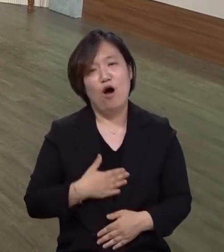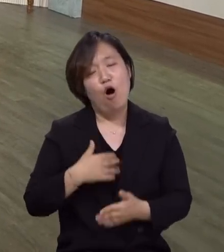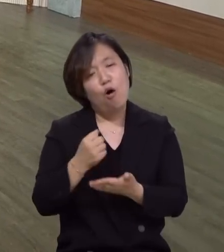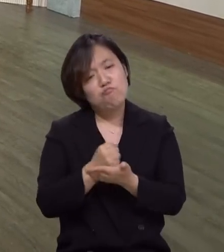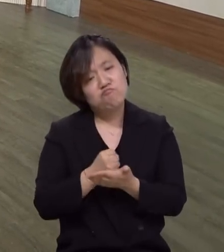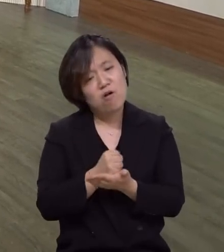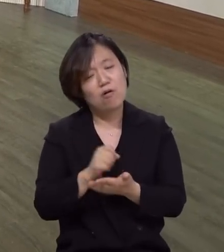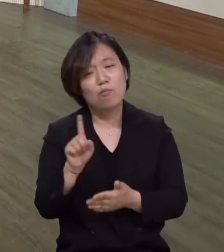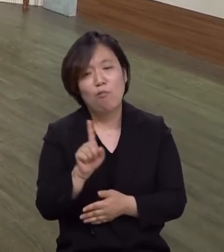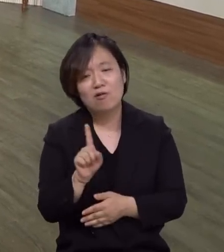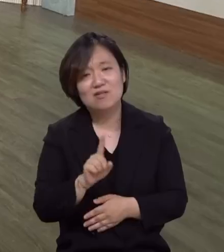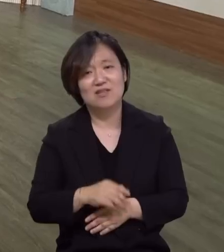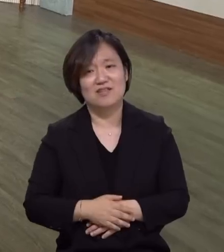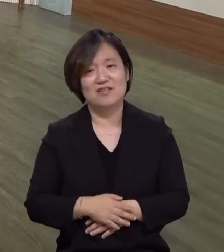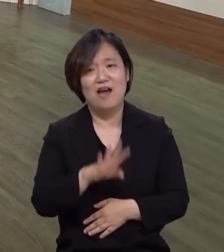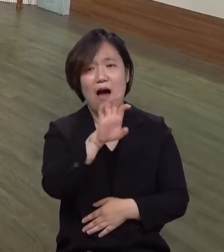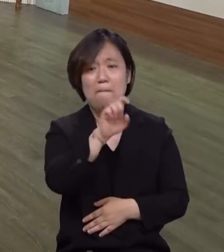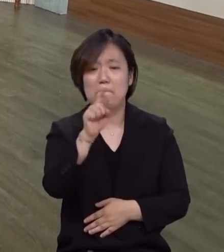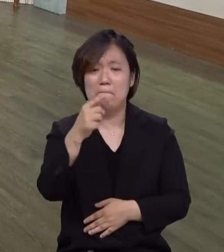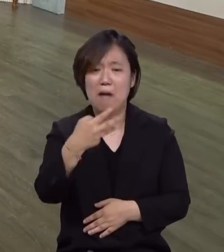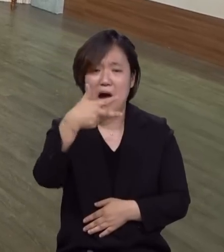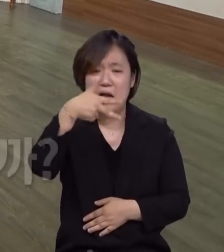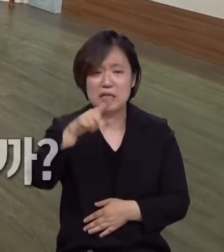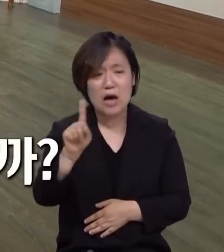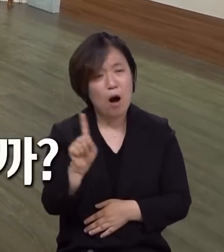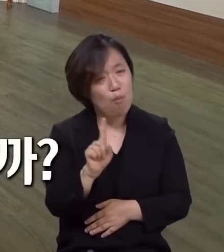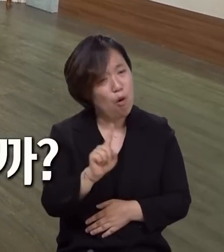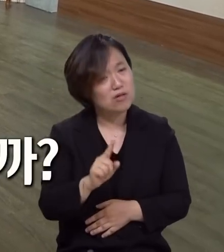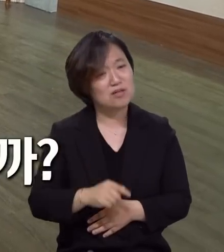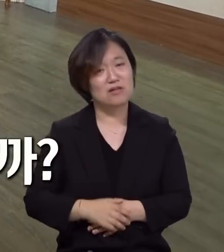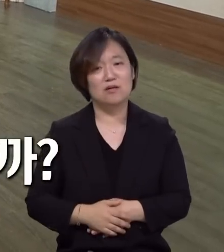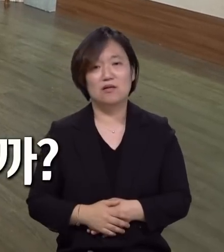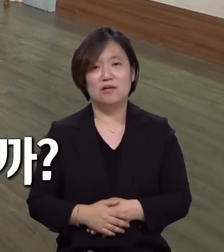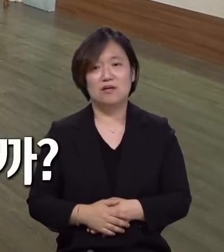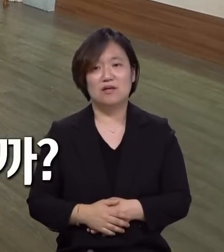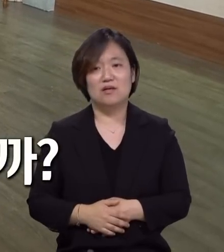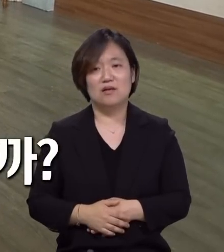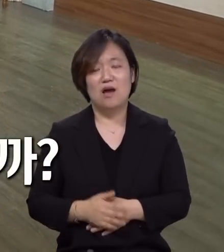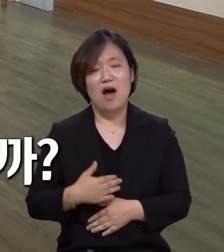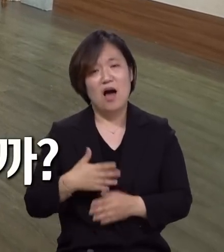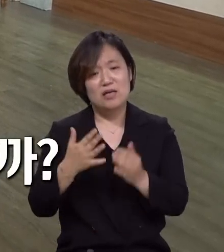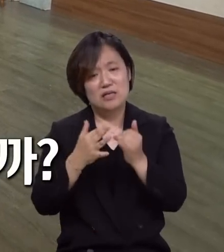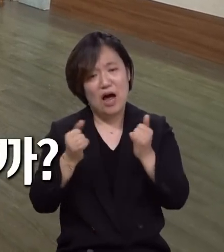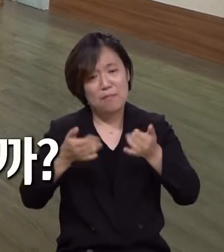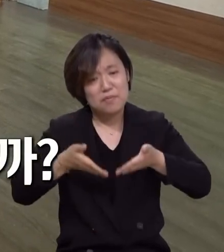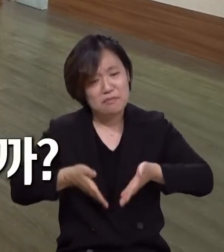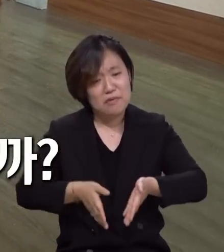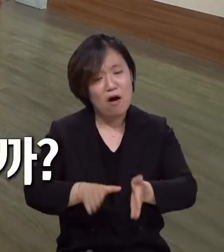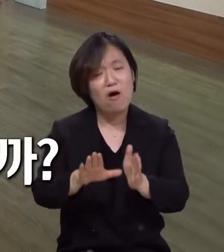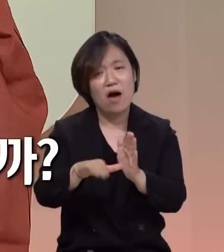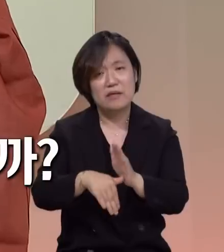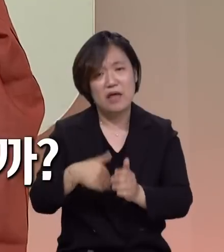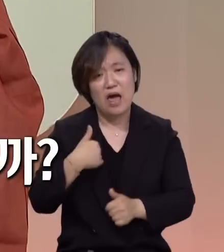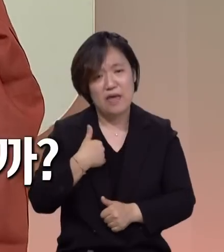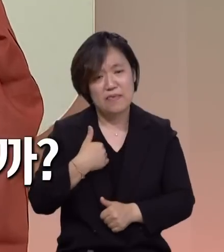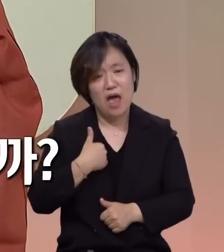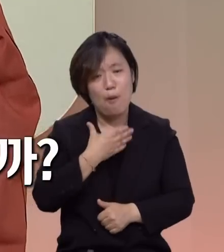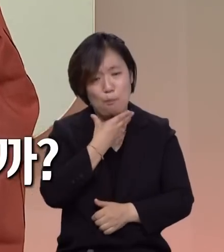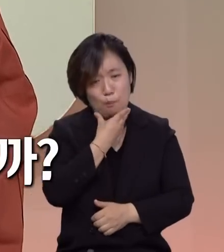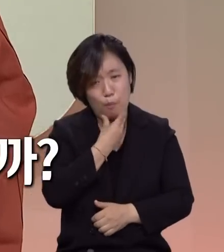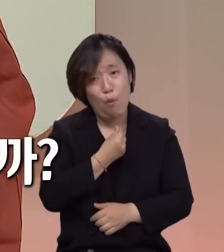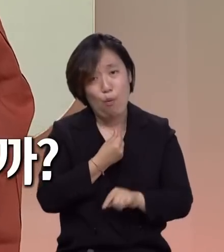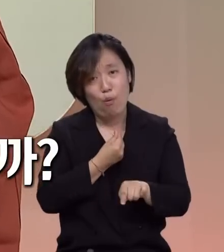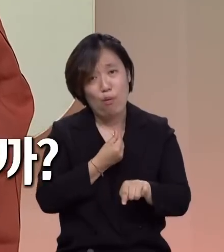운명이란 뭘까 팔자란 뭘까 정말 사람은 타고난 저마다 자신만의